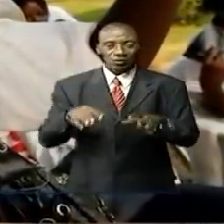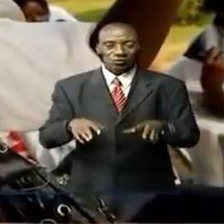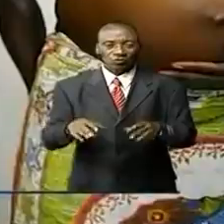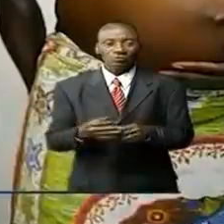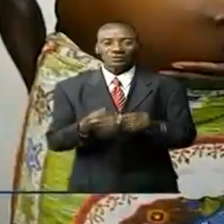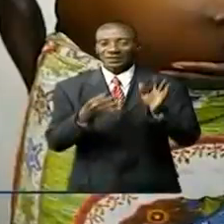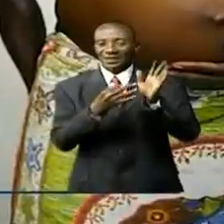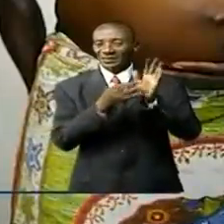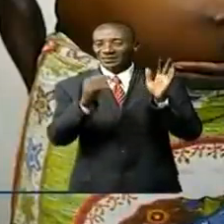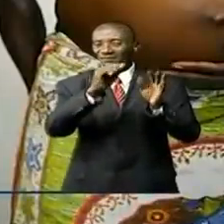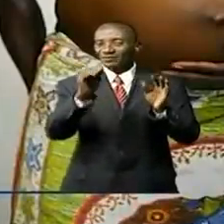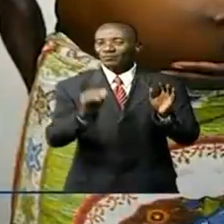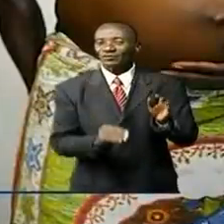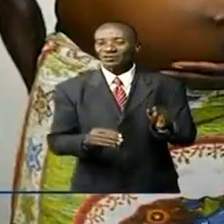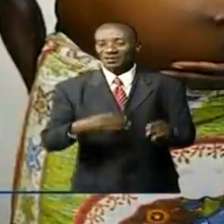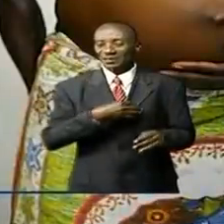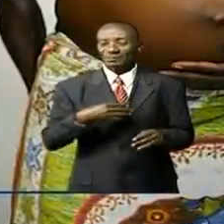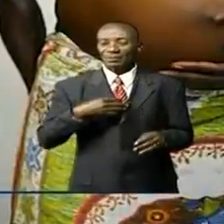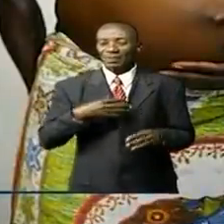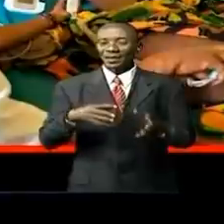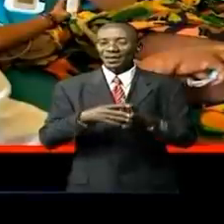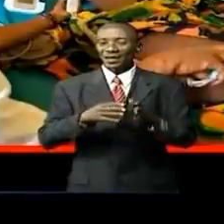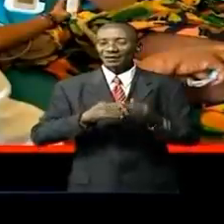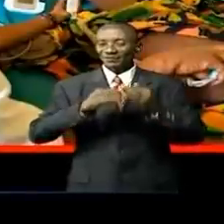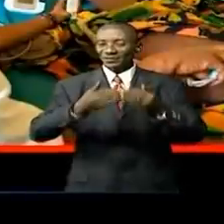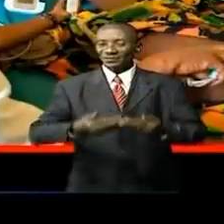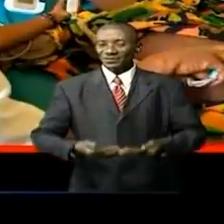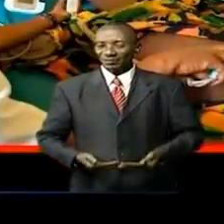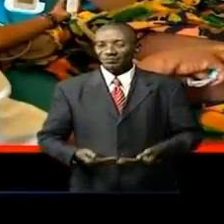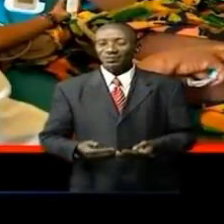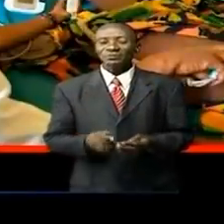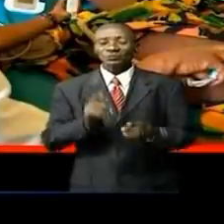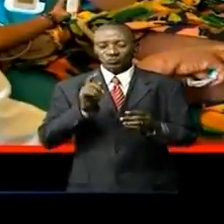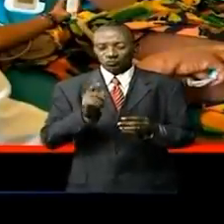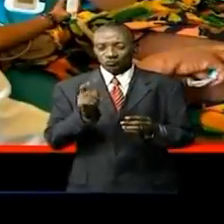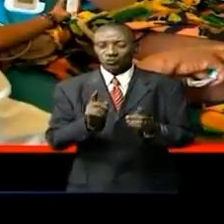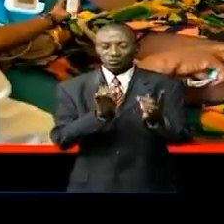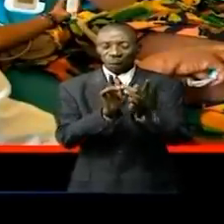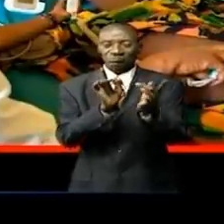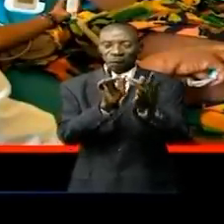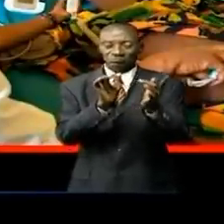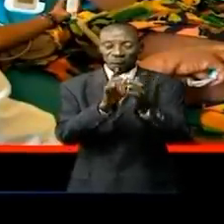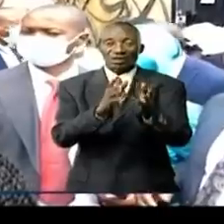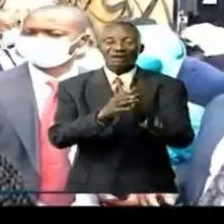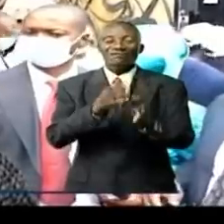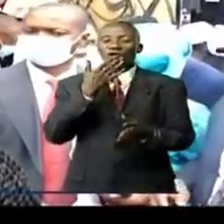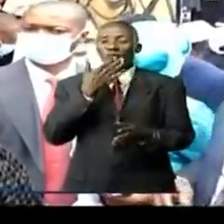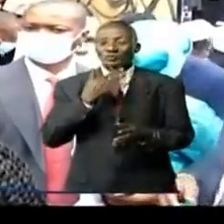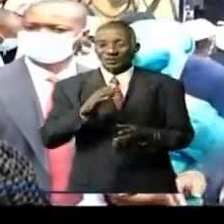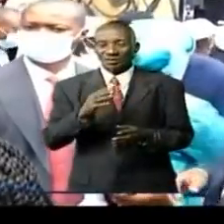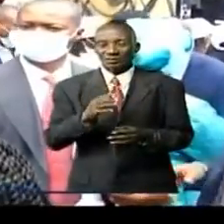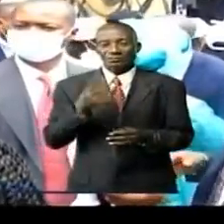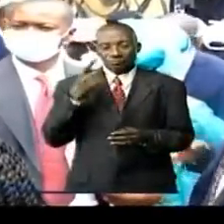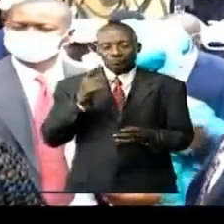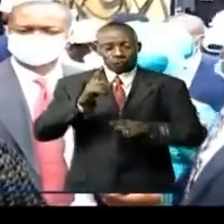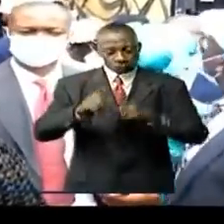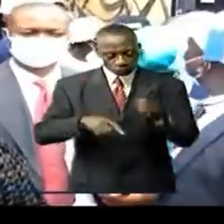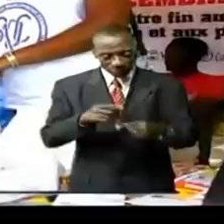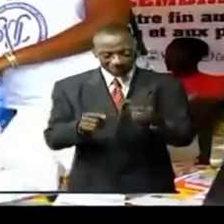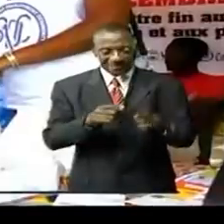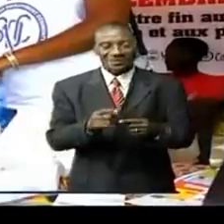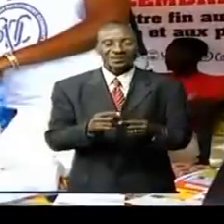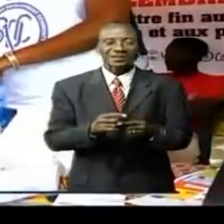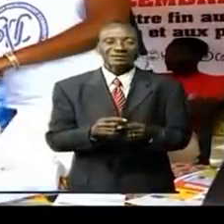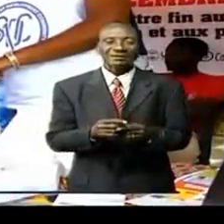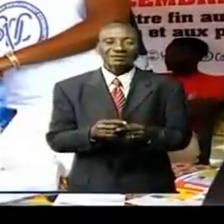femmes enceintes entrent en contact avec les établissements de santé pour leur première visite des soins prénataux. Cela